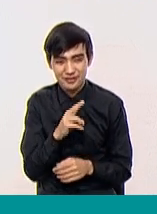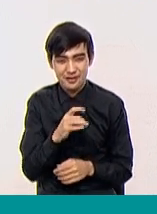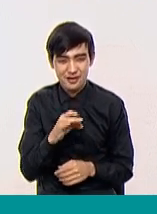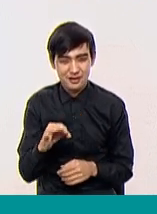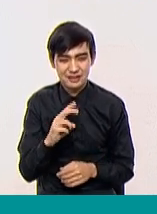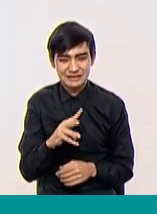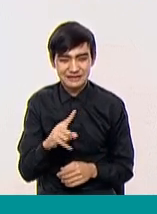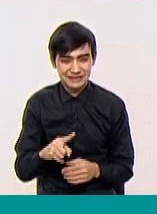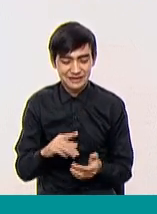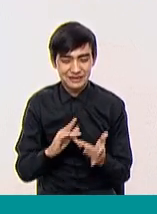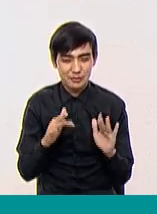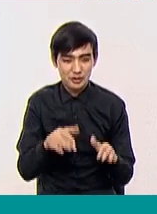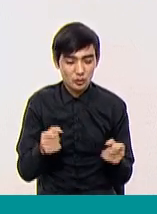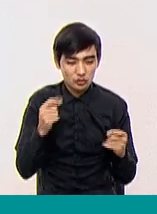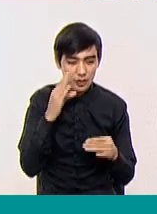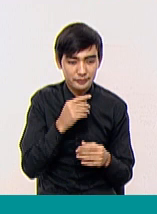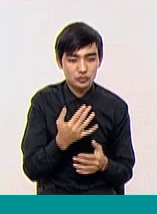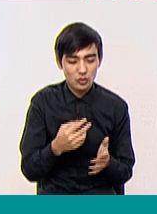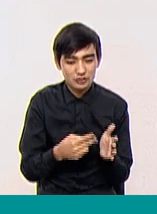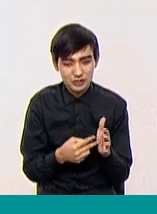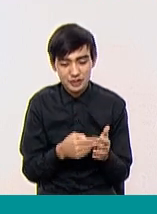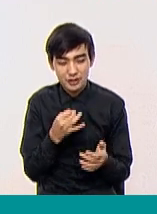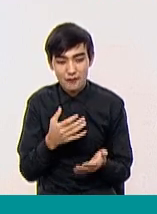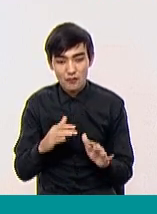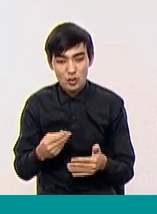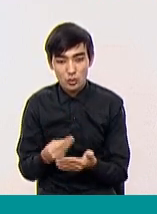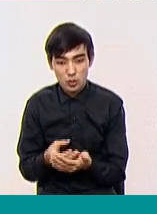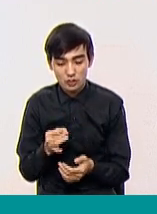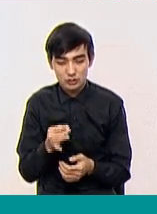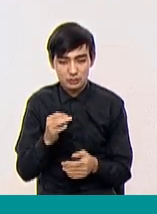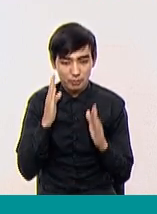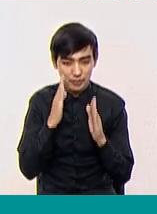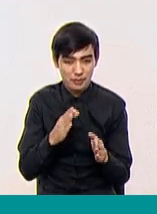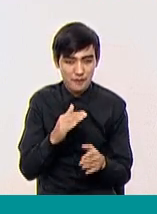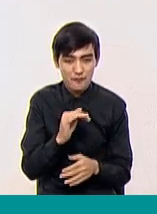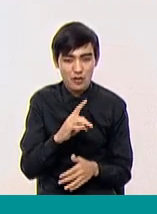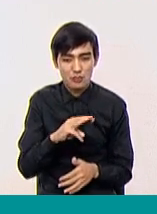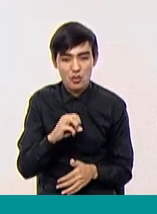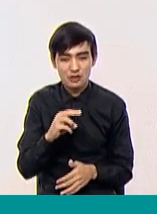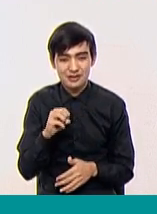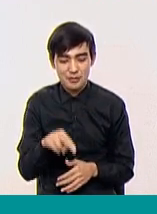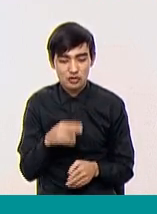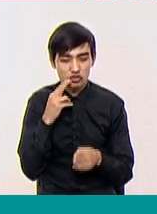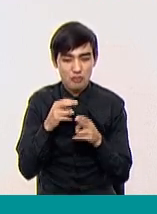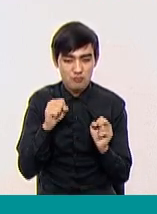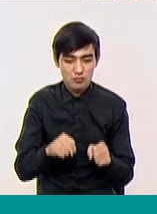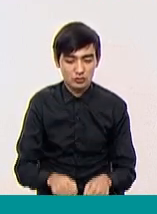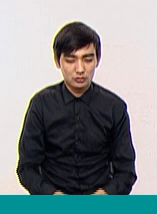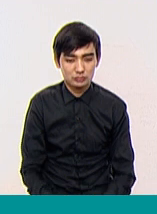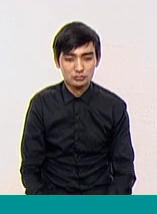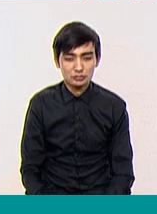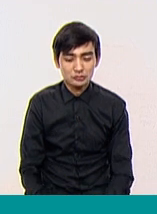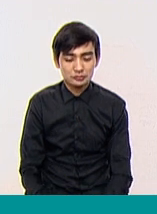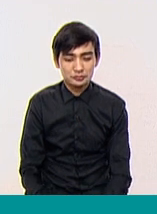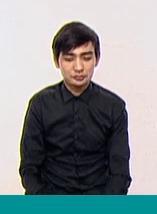мобильді қосымшасы арқылы біле алады. Алған дәріңіз бекітілген бағадан қымбат болса, тікелей фармацевтикалық бақылау комитетіне шағымдана аласыз.